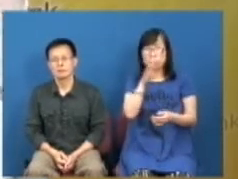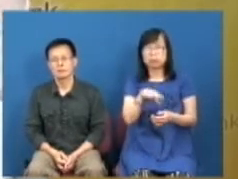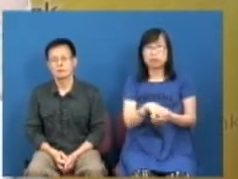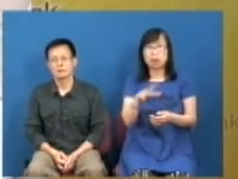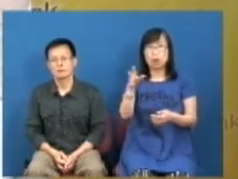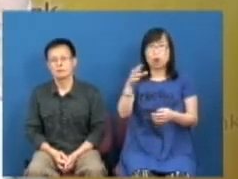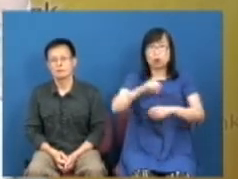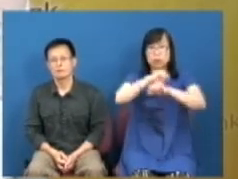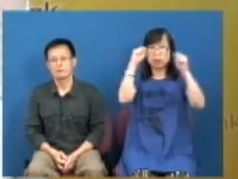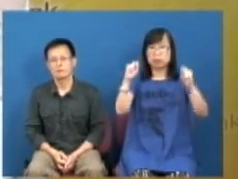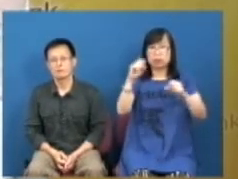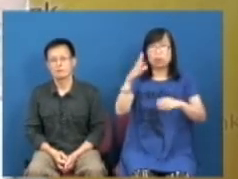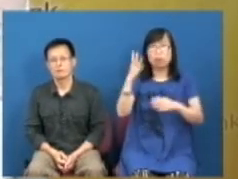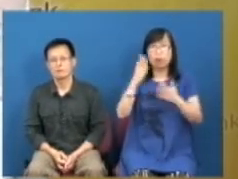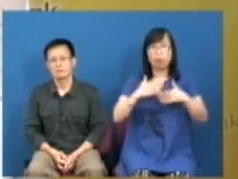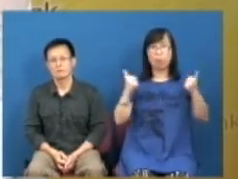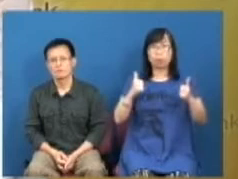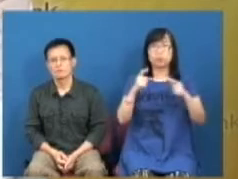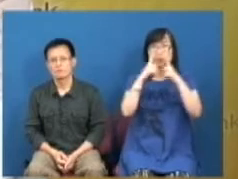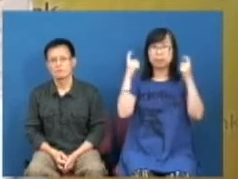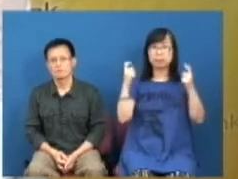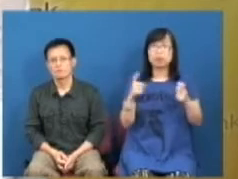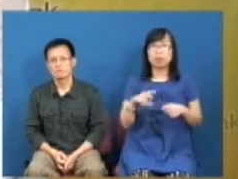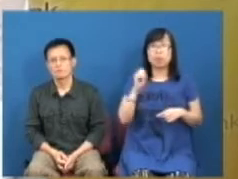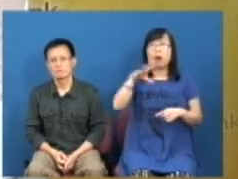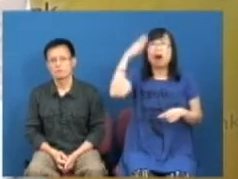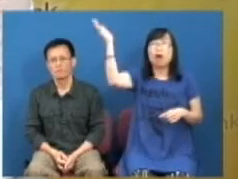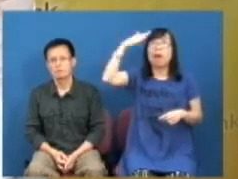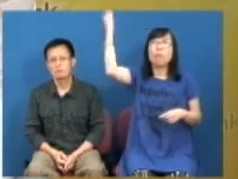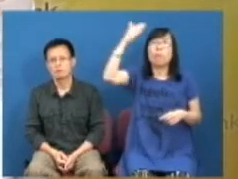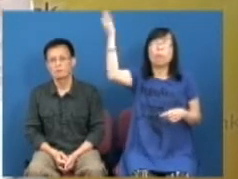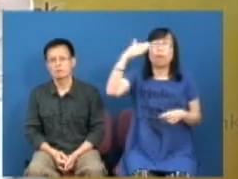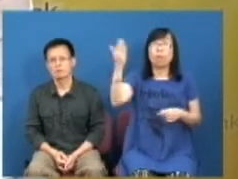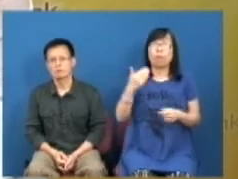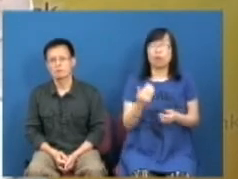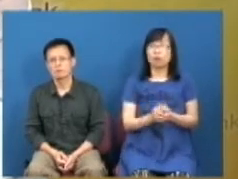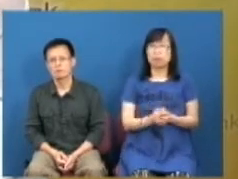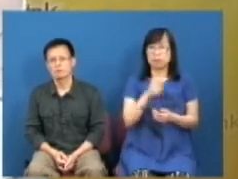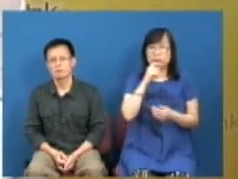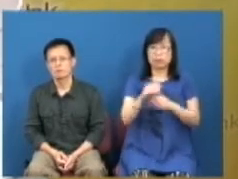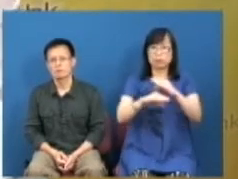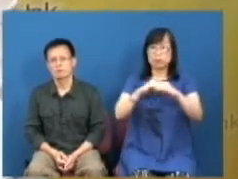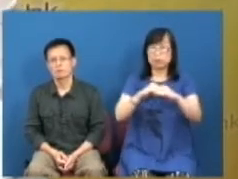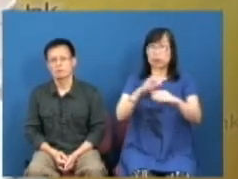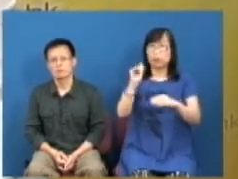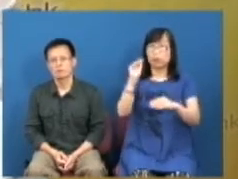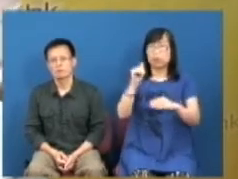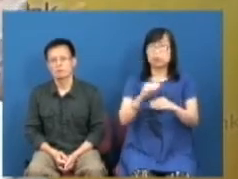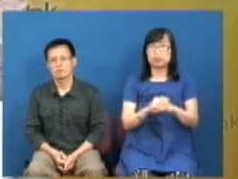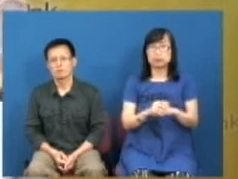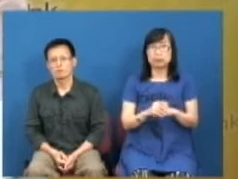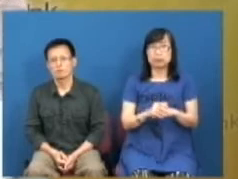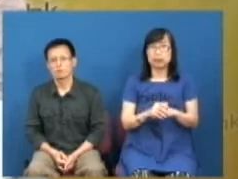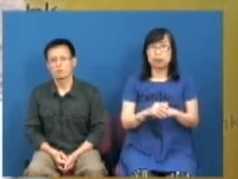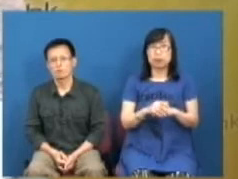日出康城咁個咁啊，哇！大風到即係無倫嘅，咁你一定要喺一啲咁嘅元素底下，你先可以咁。所以